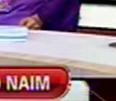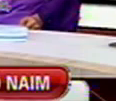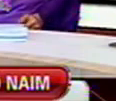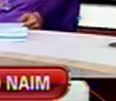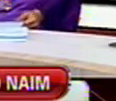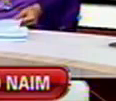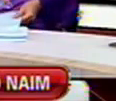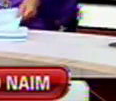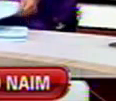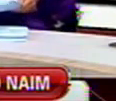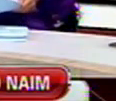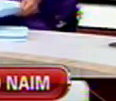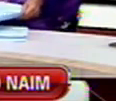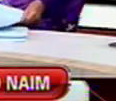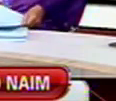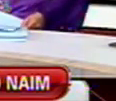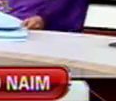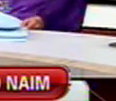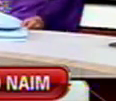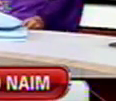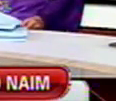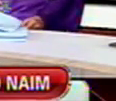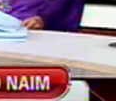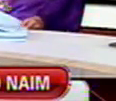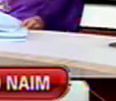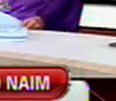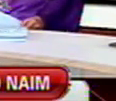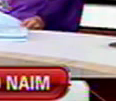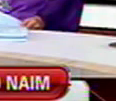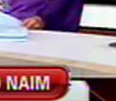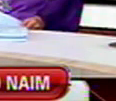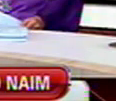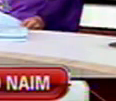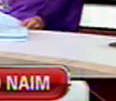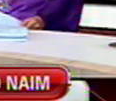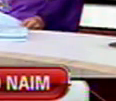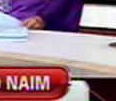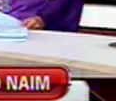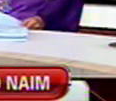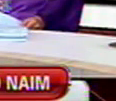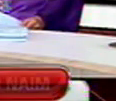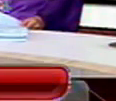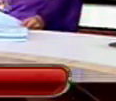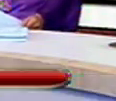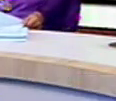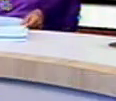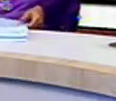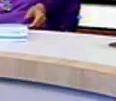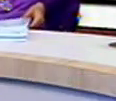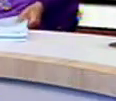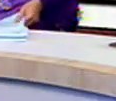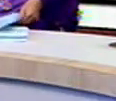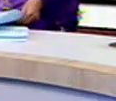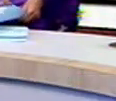kecemerlangan menurut timbalan Perdana Menteri Tan Sri Muhyiddin Yassin ia melibatkan 10,500 pegawai perkhidmatan